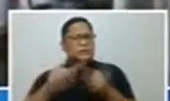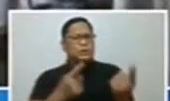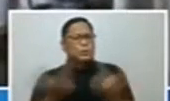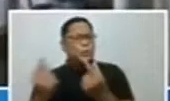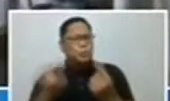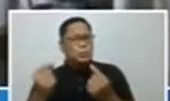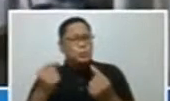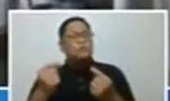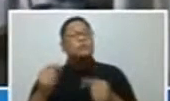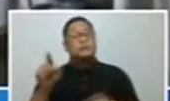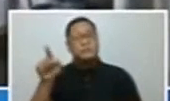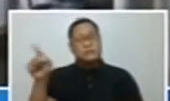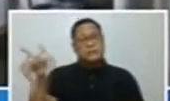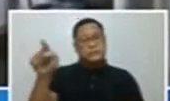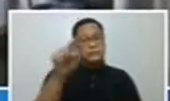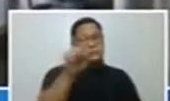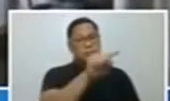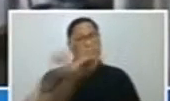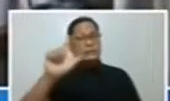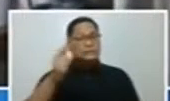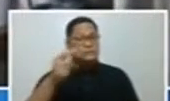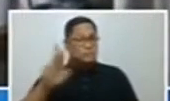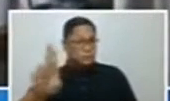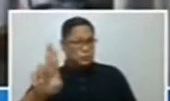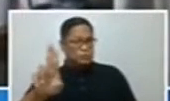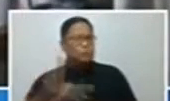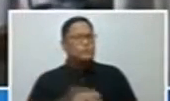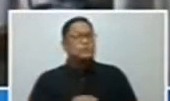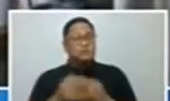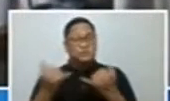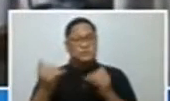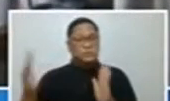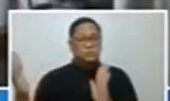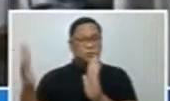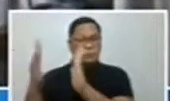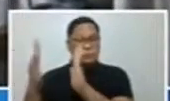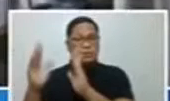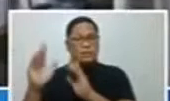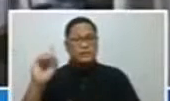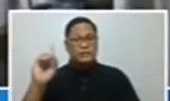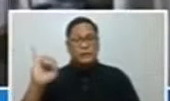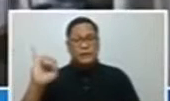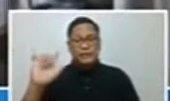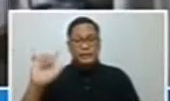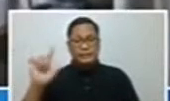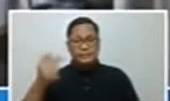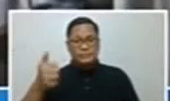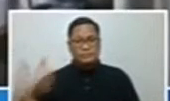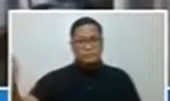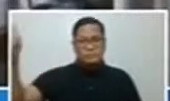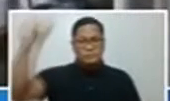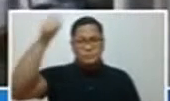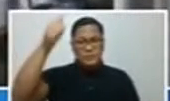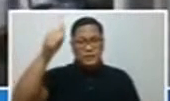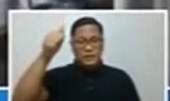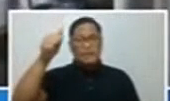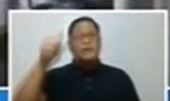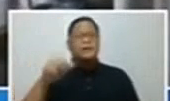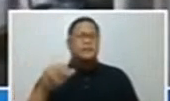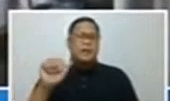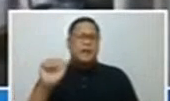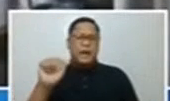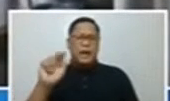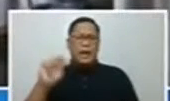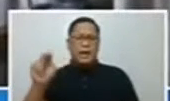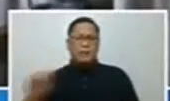executive order at tayo pa rin ay nasa tinatawag natin public health emergency. at tayo pa rin ang kinakasangkapan ng